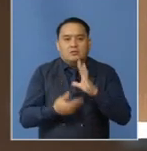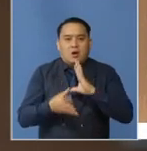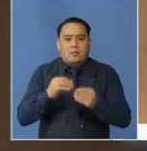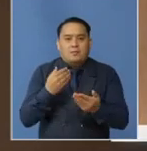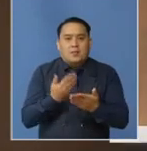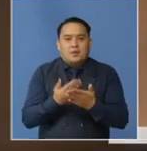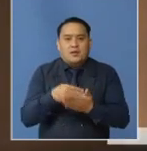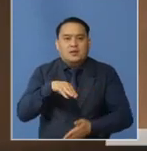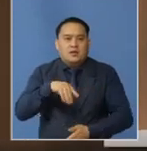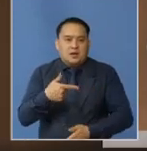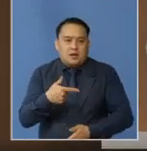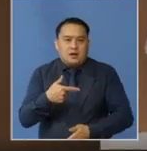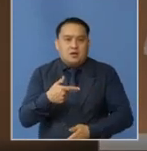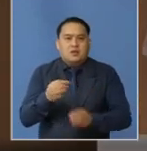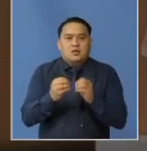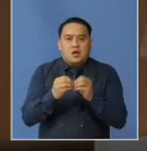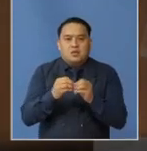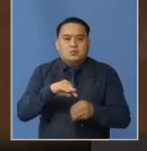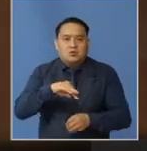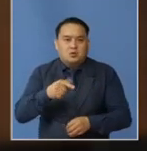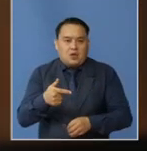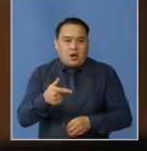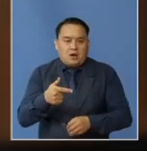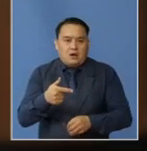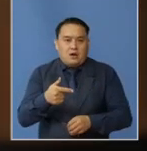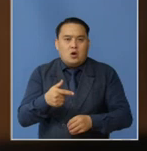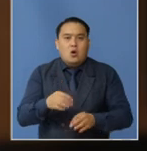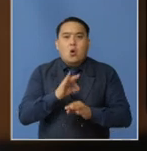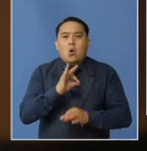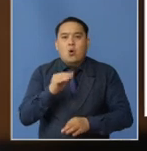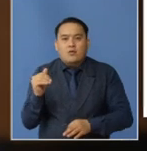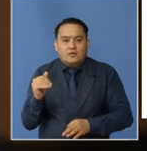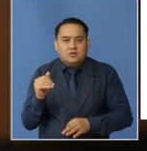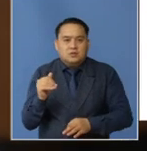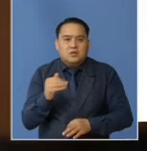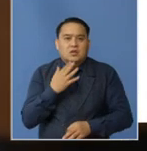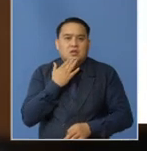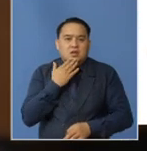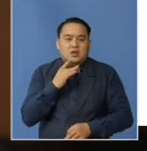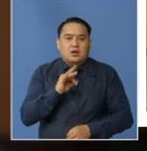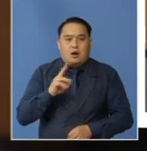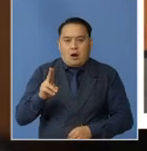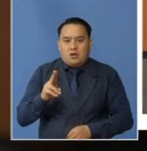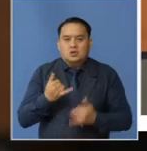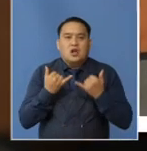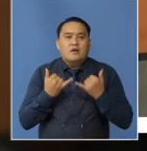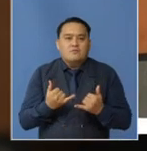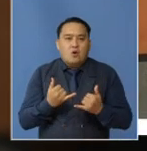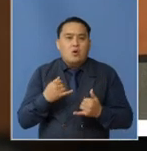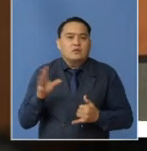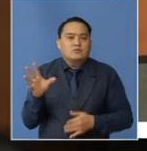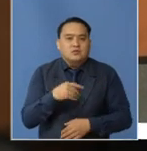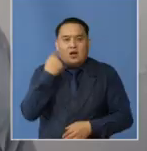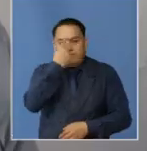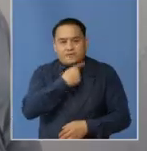в переводе на тенге составила около 10 миллионов по состоянию официального курса Нацбанка РК. В настоящее время все